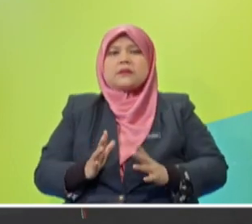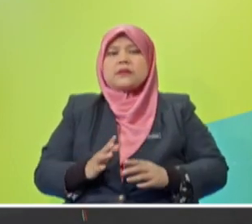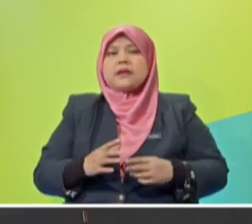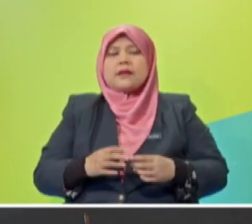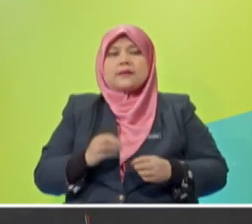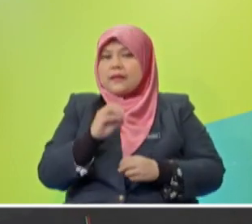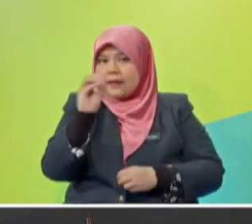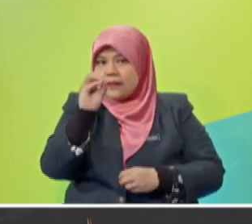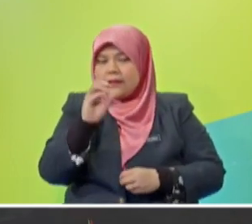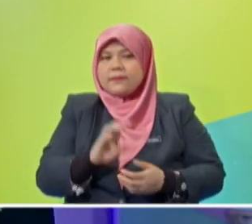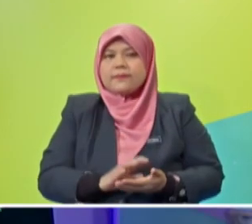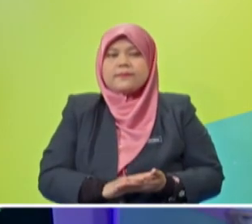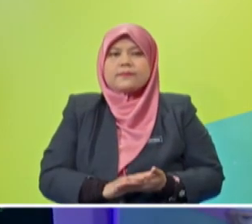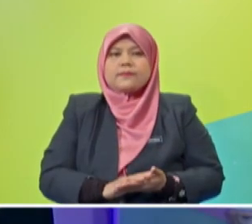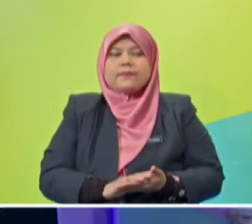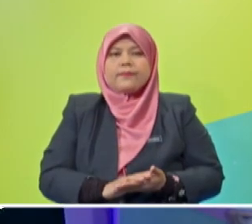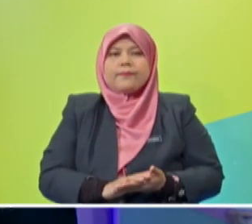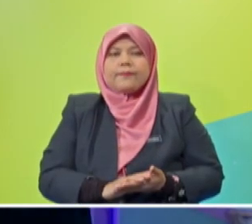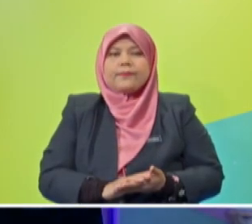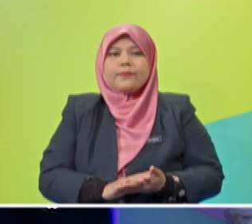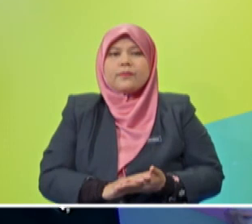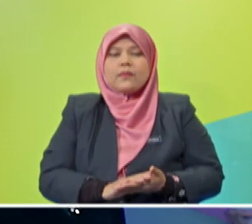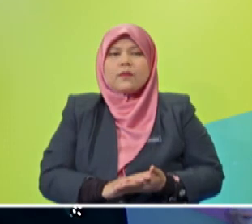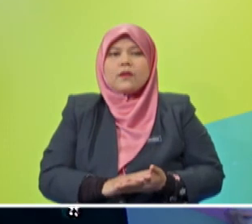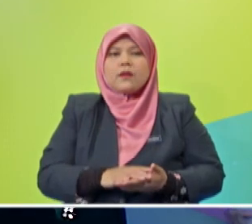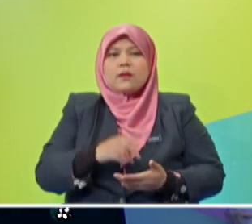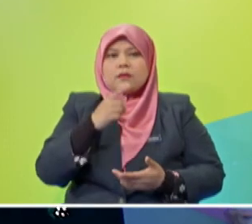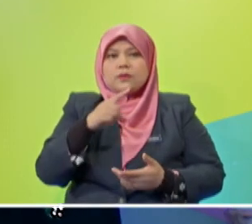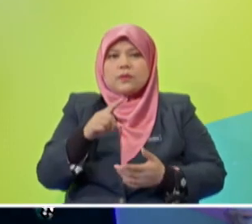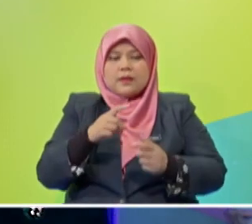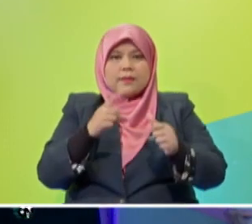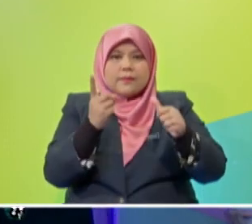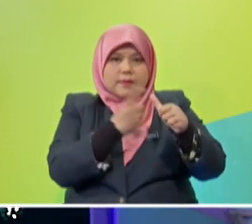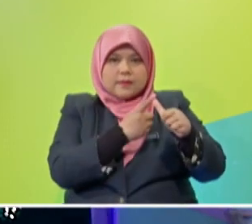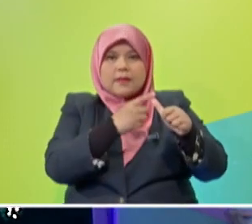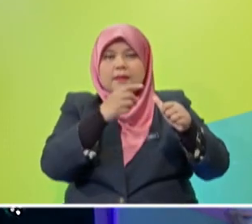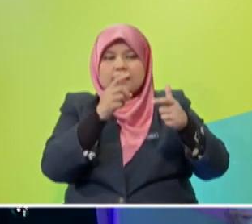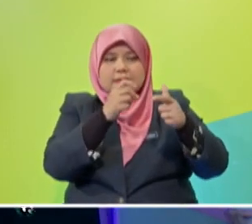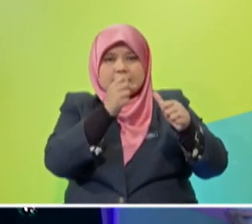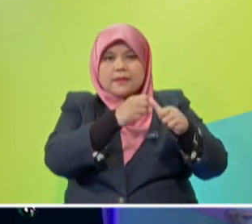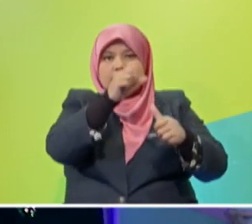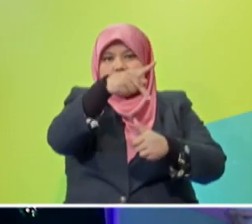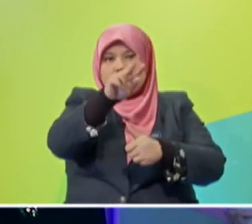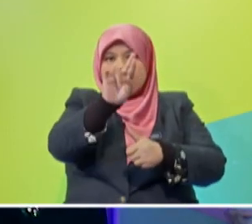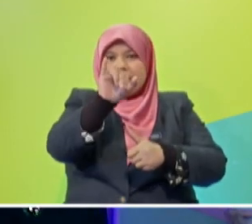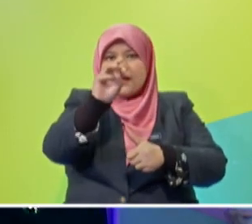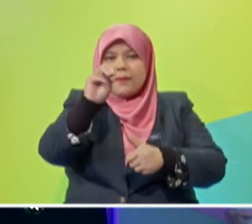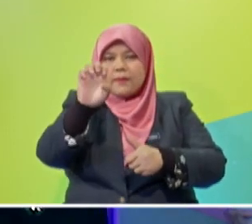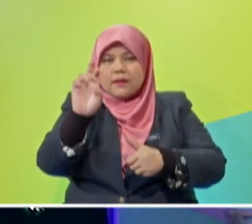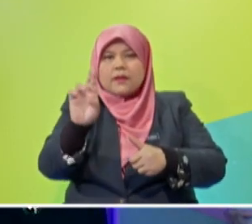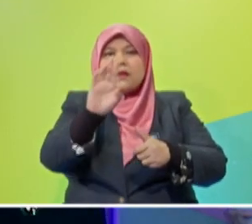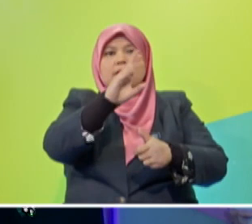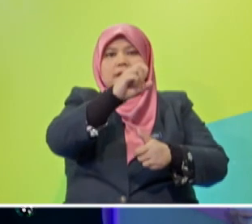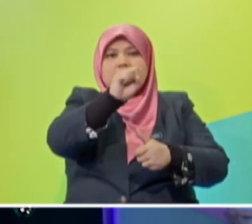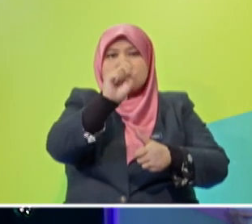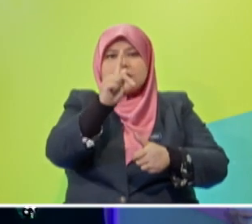Maksudnya jika ada pelbagai aktiviti ekonomi sama ada dari peringkat sektor prima, sekunder atau tertiar, maka setiap rakyat